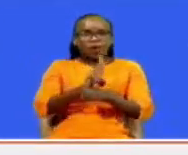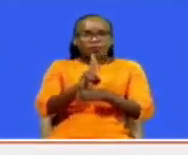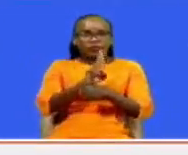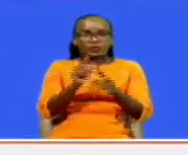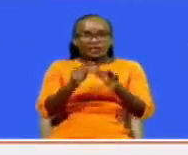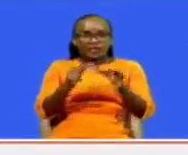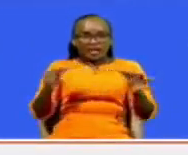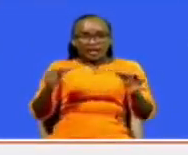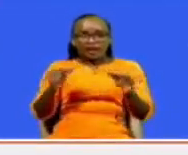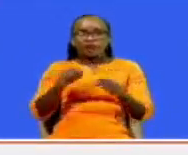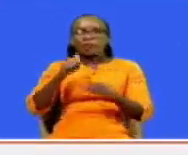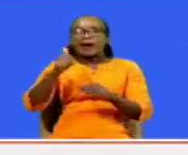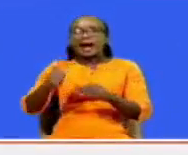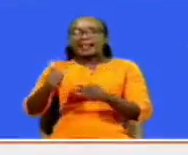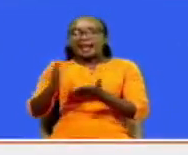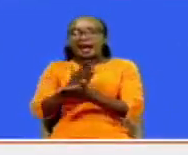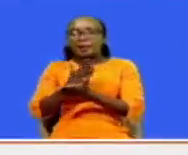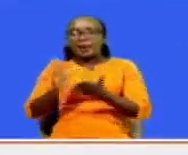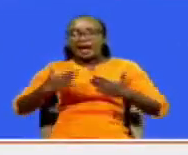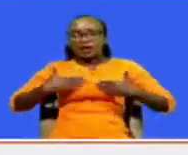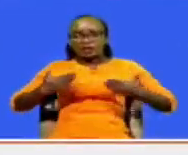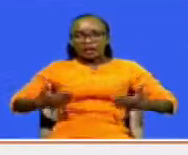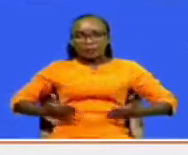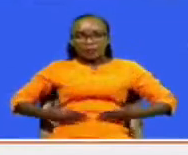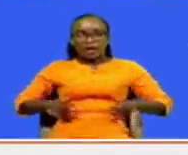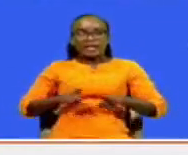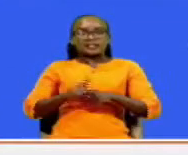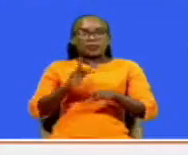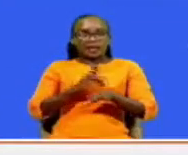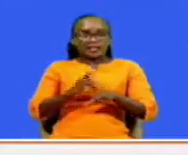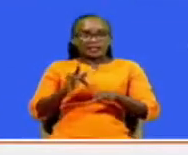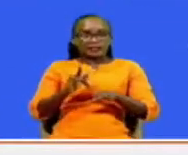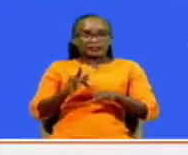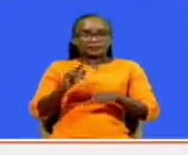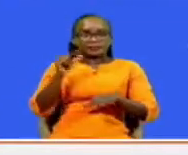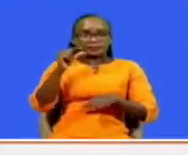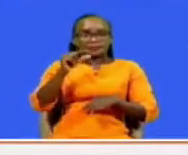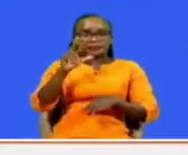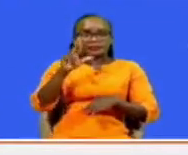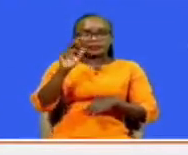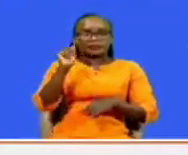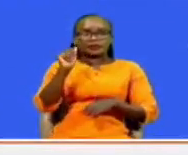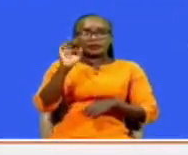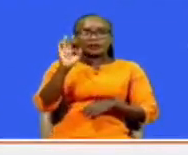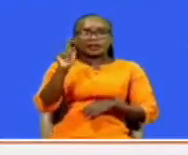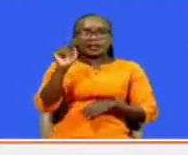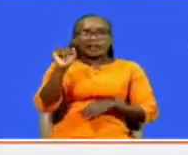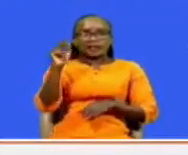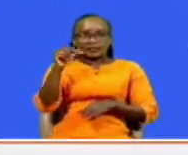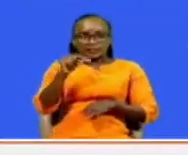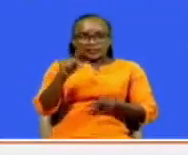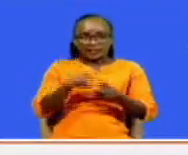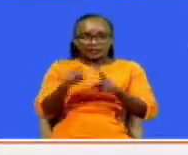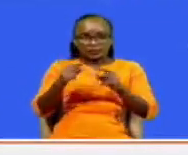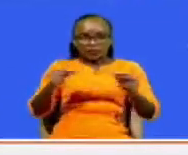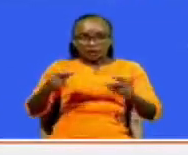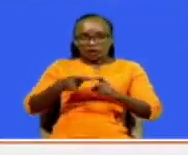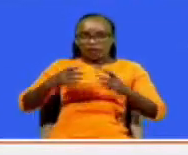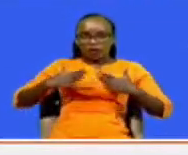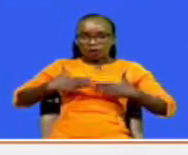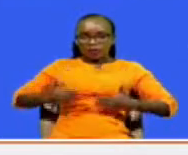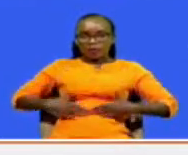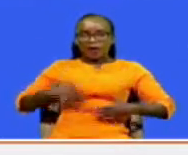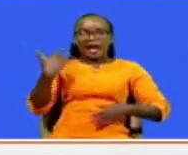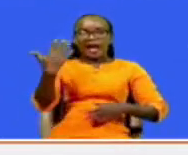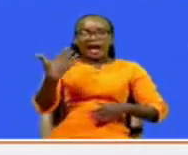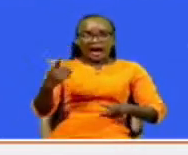mishipa kutoka sehemu zingine za mwili za muathiriwa, kwa kimombo grafting. Mishipa hiyo hutolewa kwenye kifua,